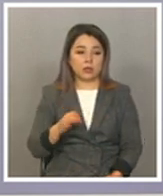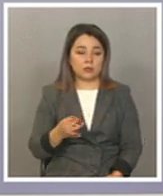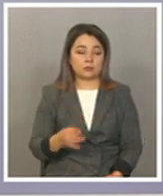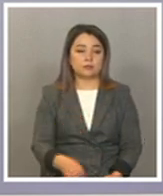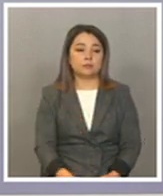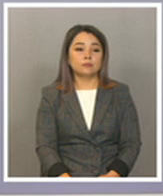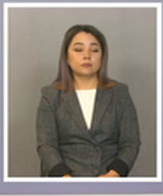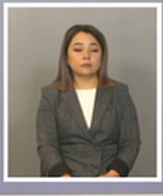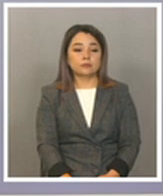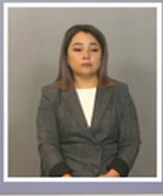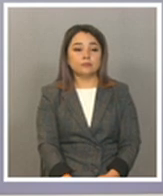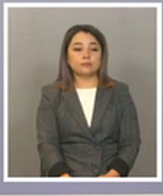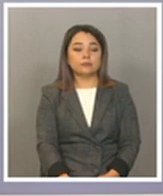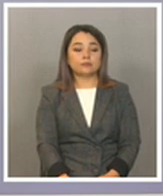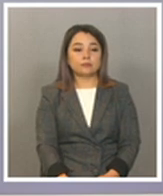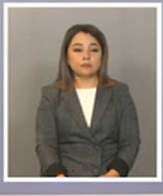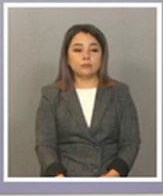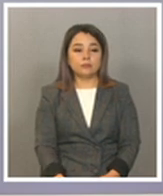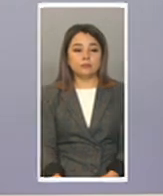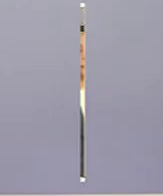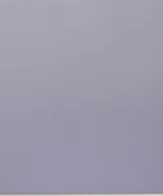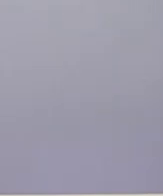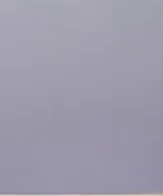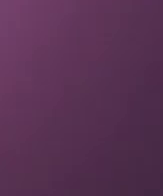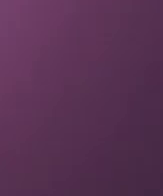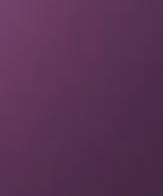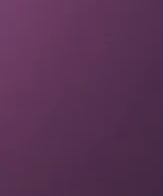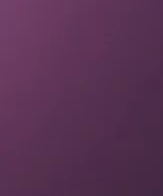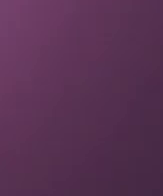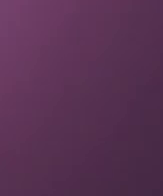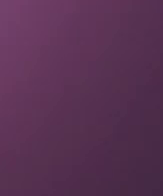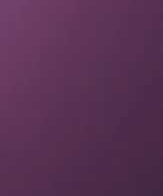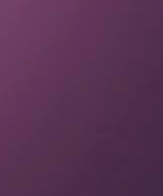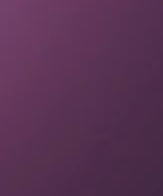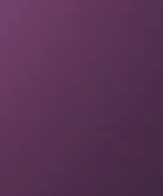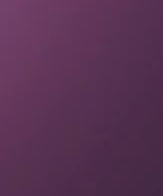сабағымыз аяқталды. Сау болыңыздар!